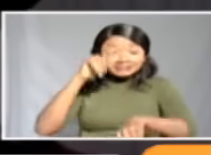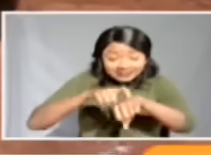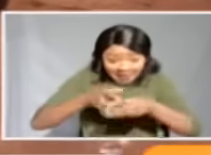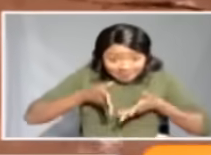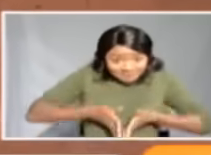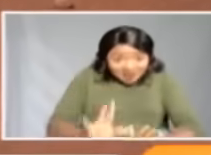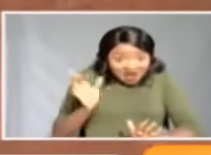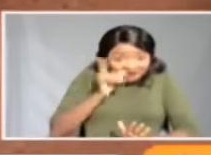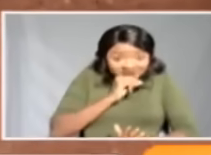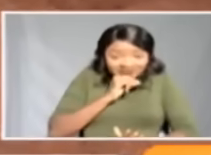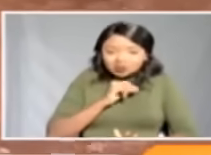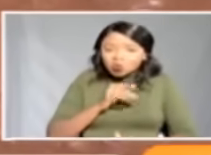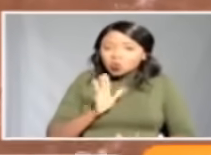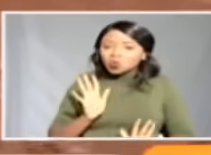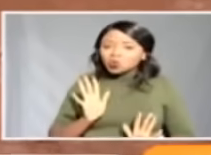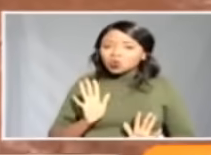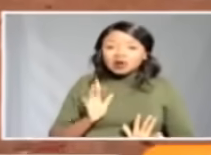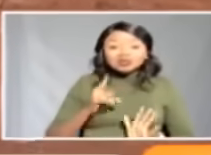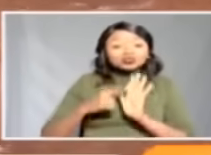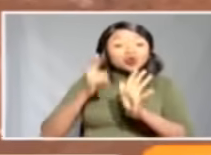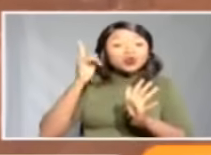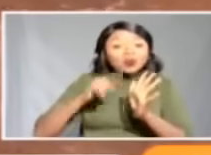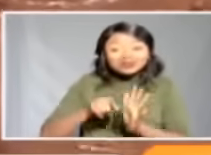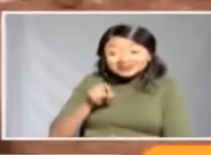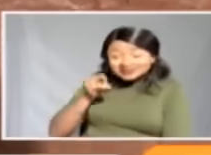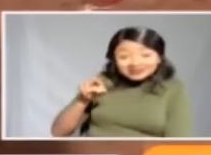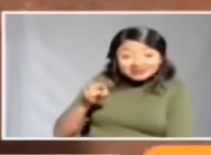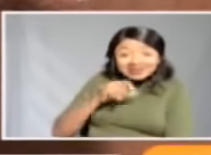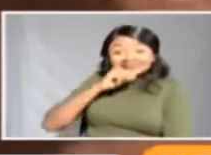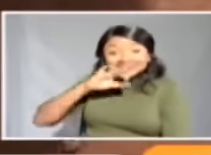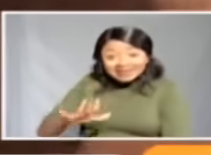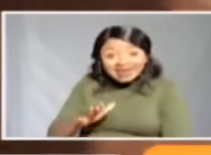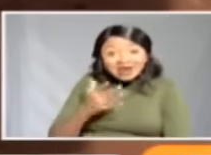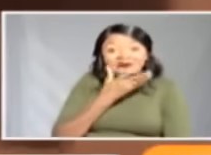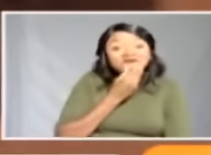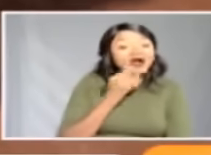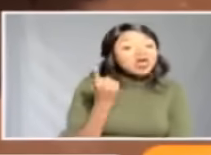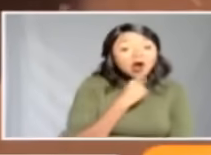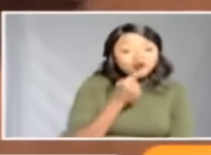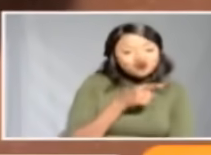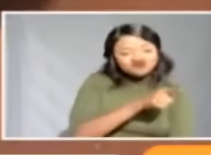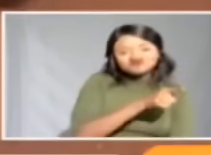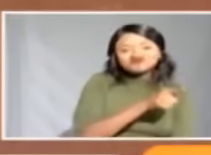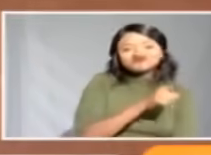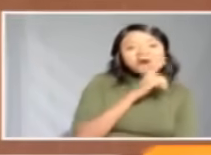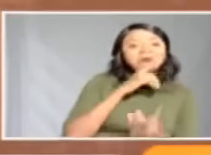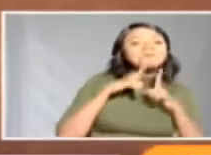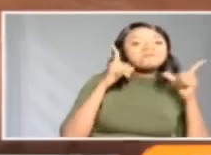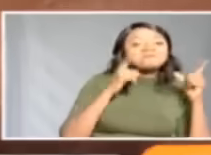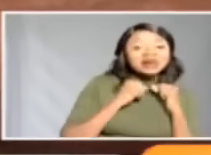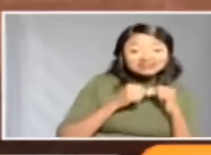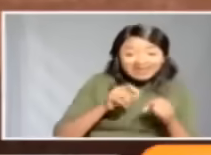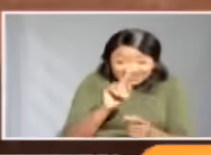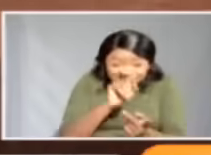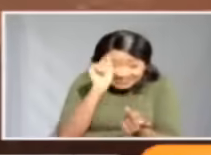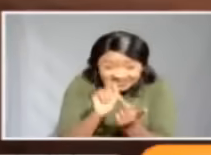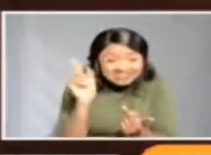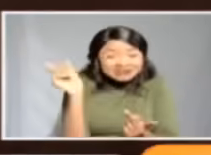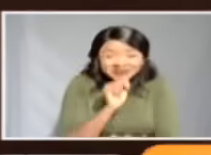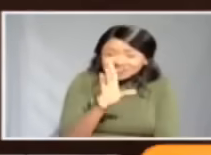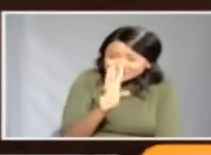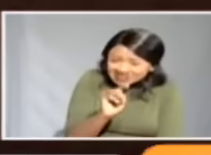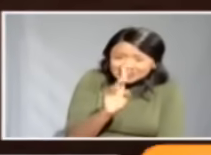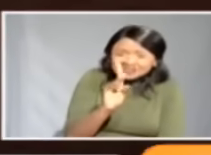kujifungua ulithibitisha kuwa mtoto ni wa mchungaji huyo, na bado akakana. Na uchunguzi wa DNA